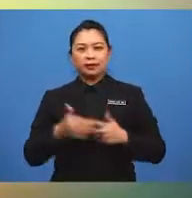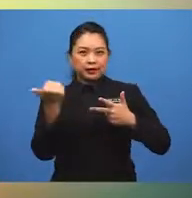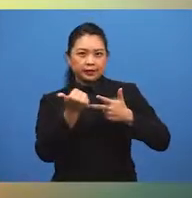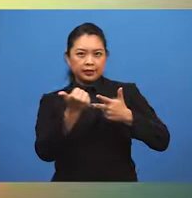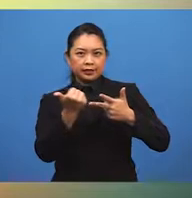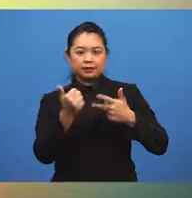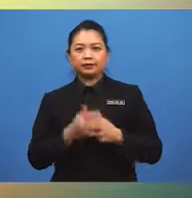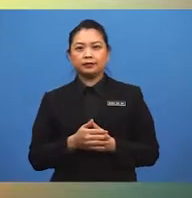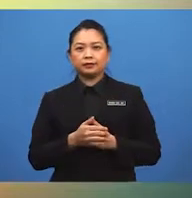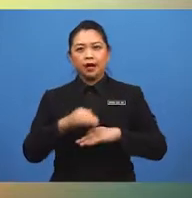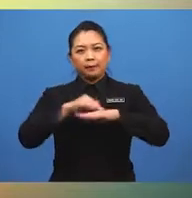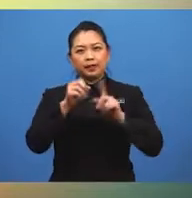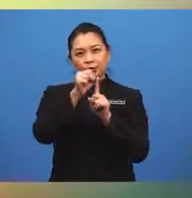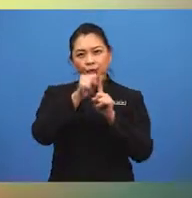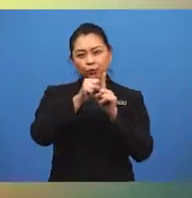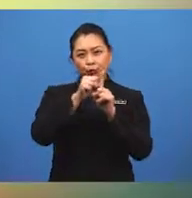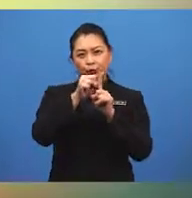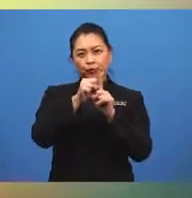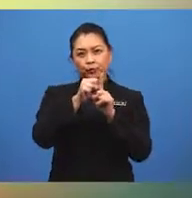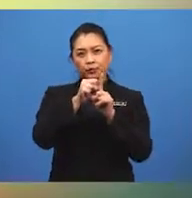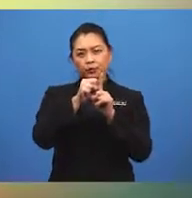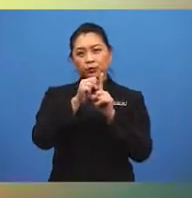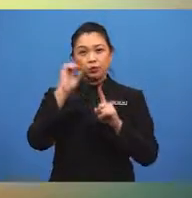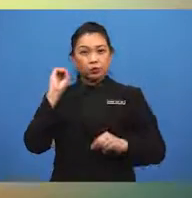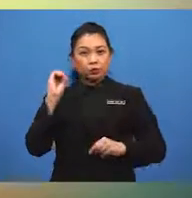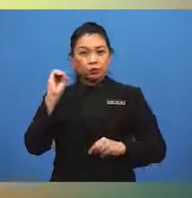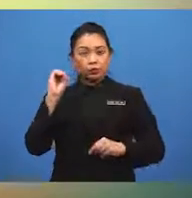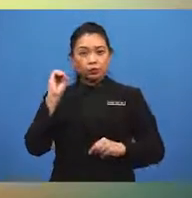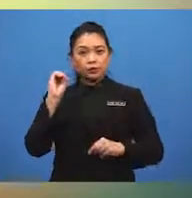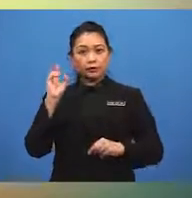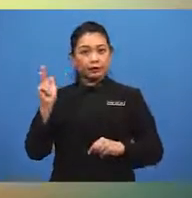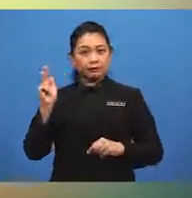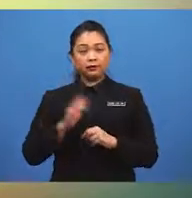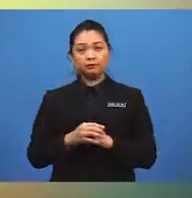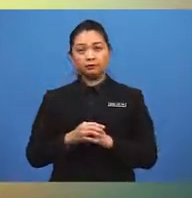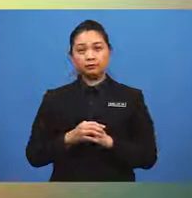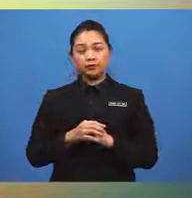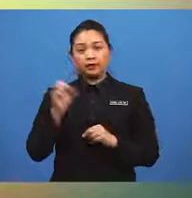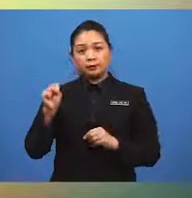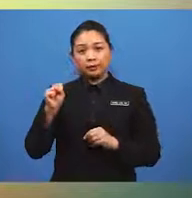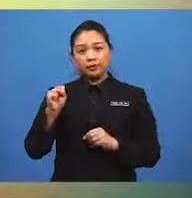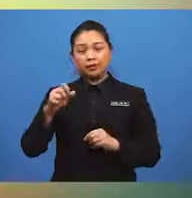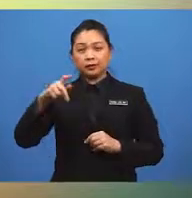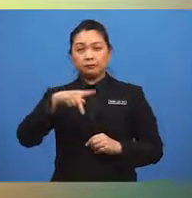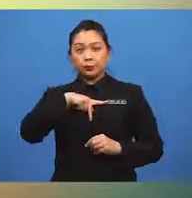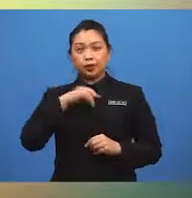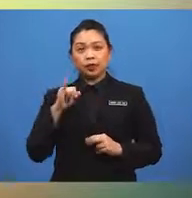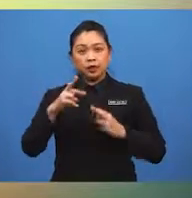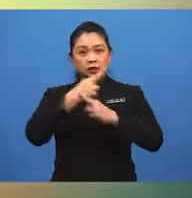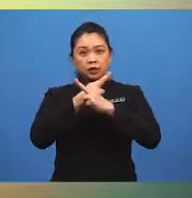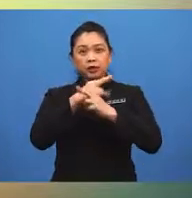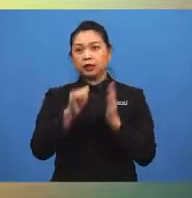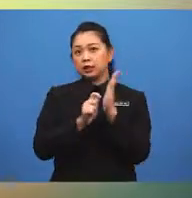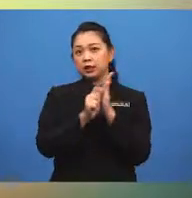Ketiga, pada suhu mutlak iaitu 0 Kelvin, semiconductor mempunyai rintangan